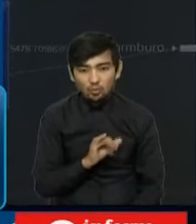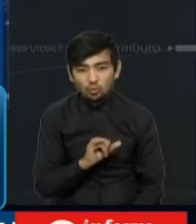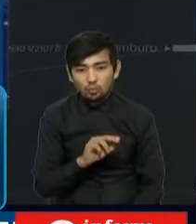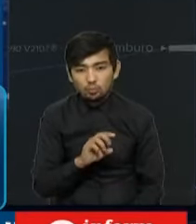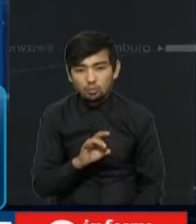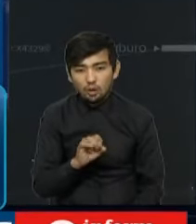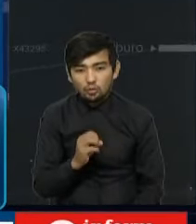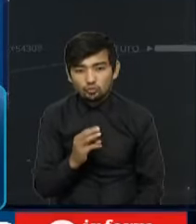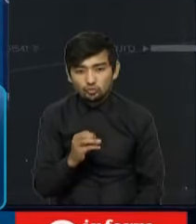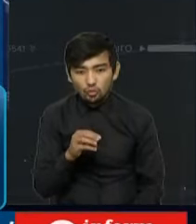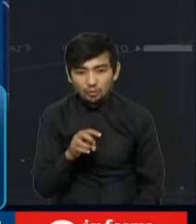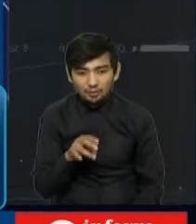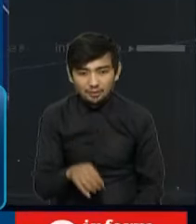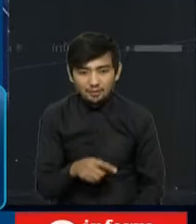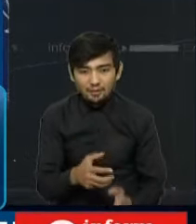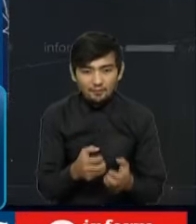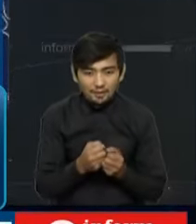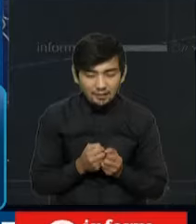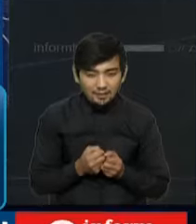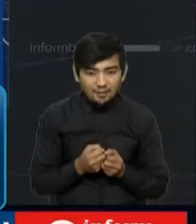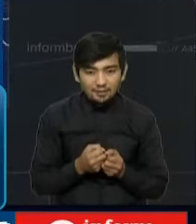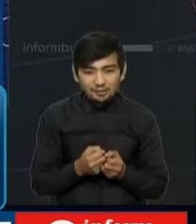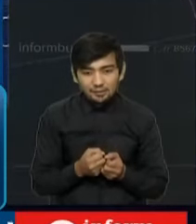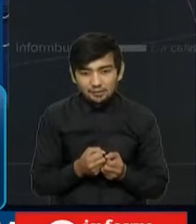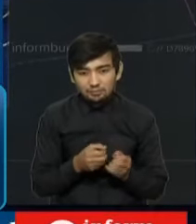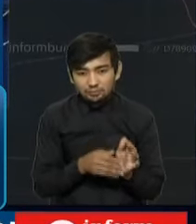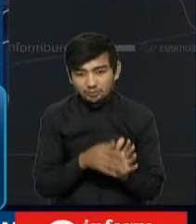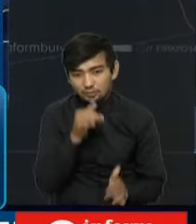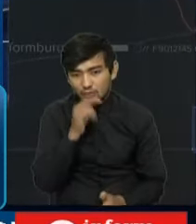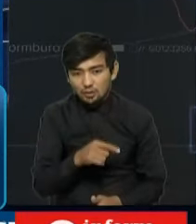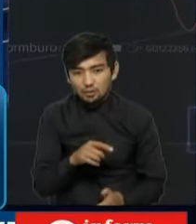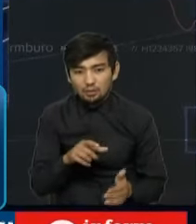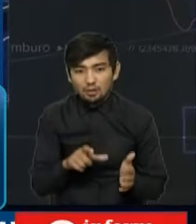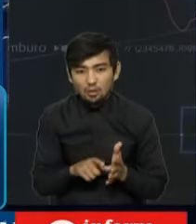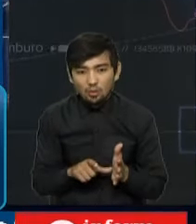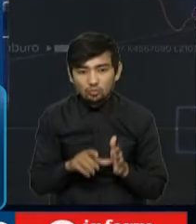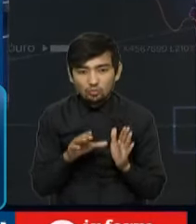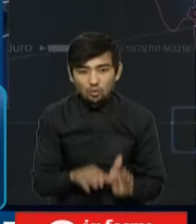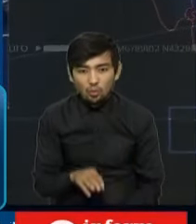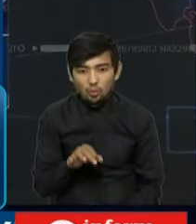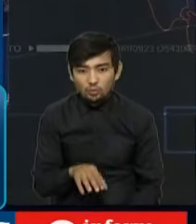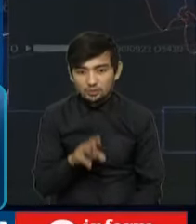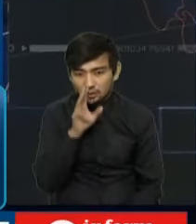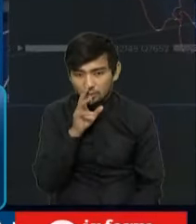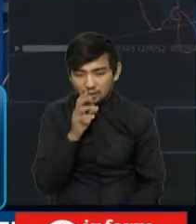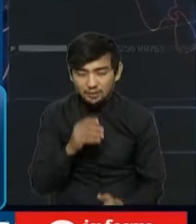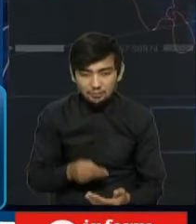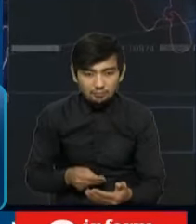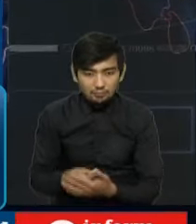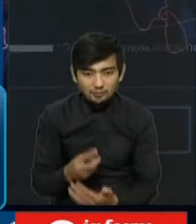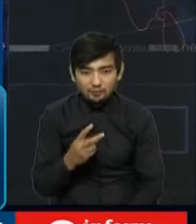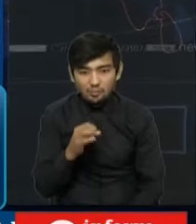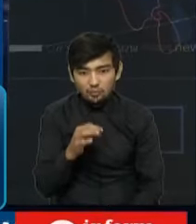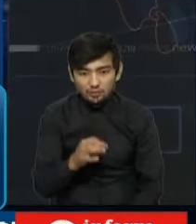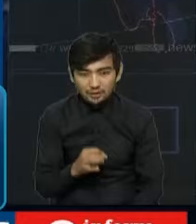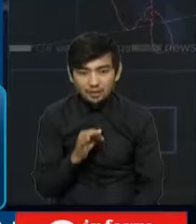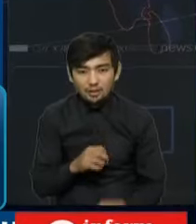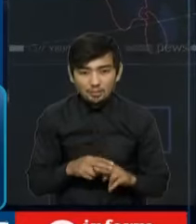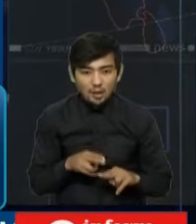могут взять эти затраты на вычет, потому что они платят налог только с оборота 2%. Поэтому